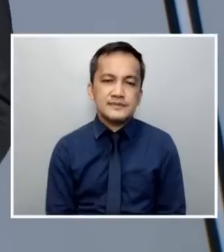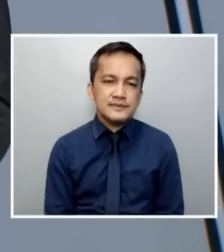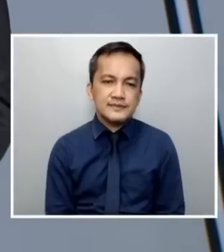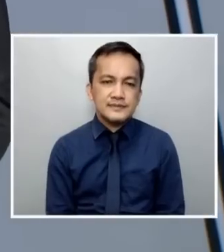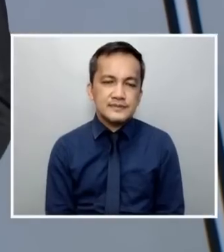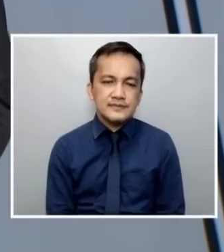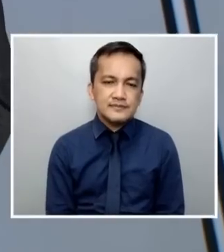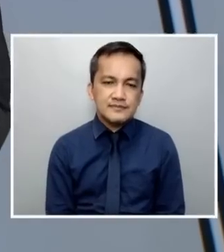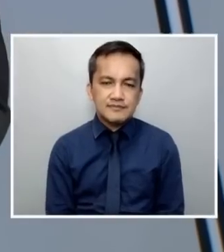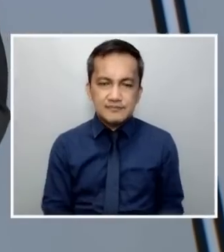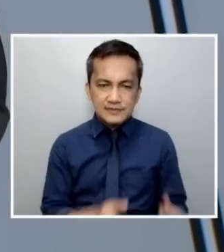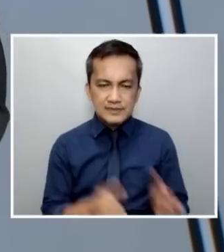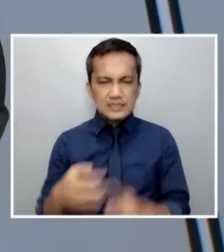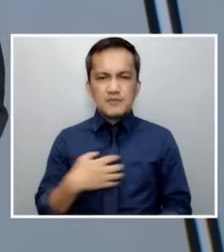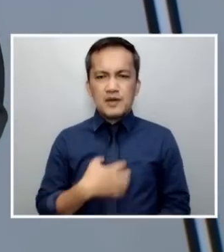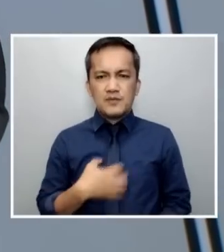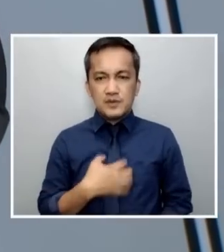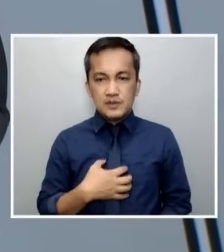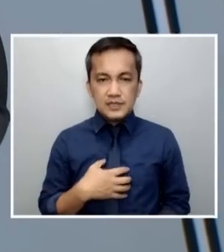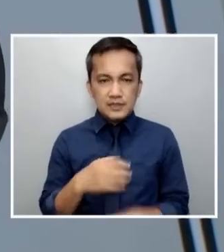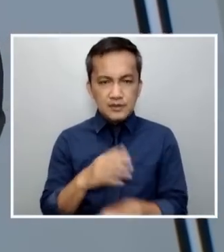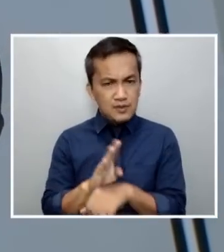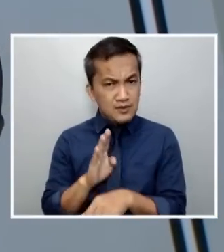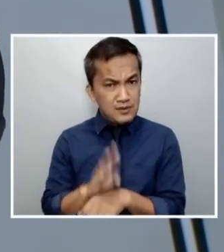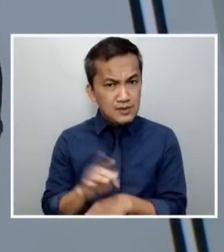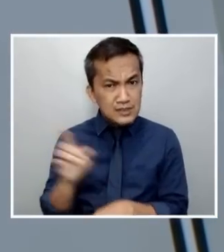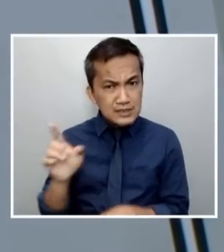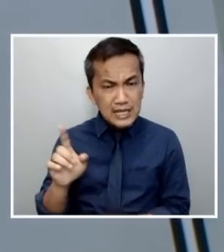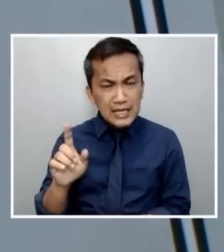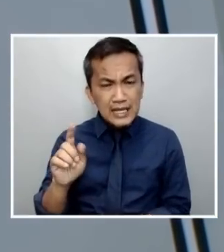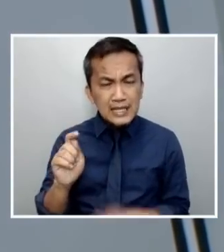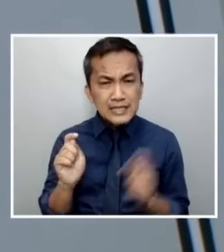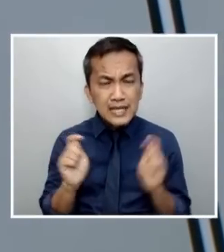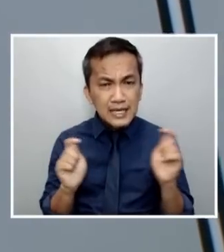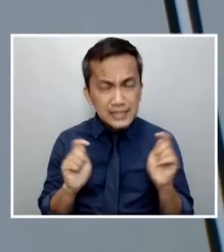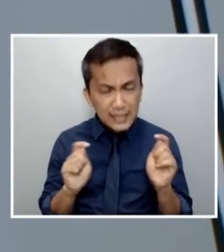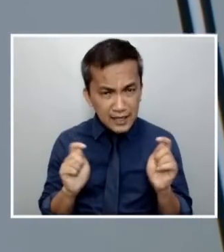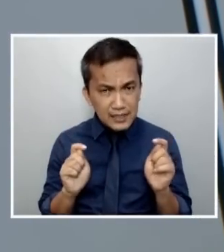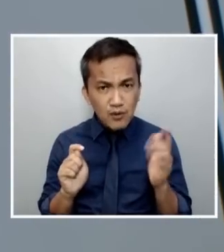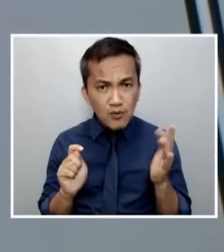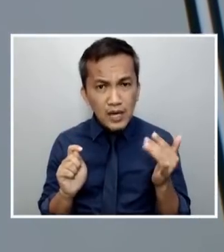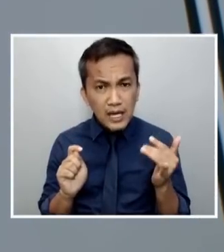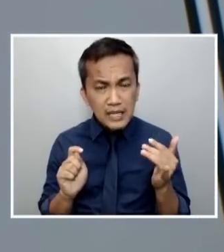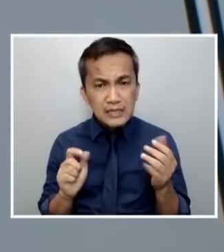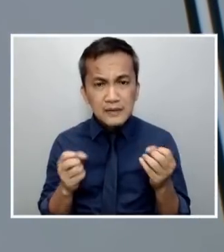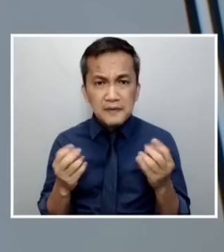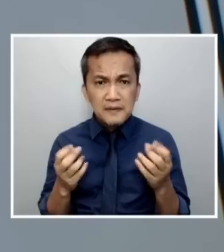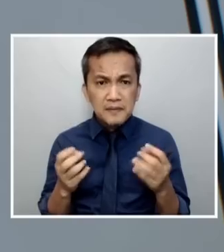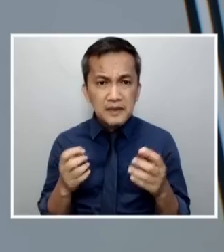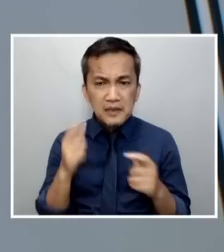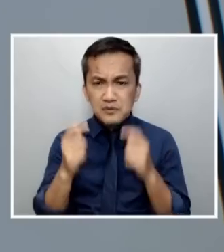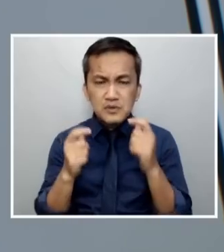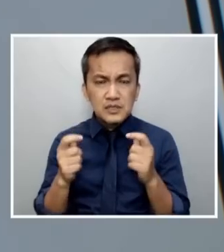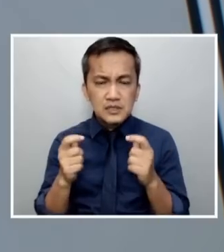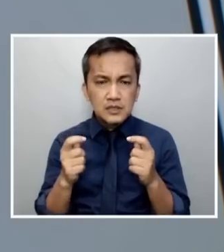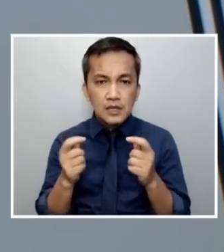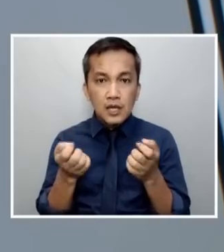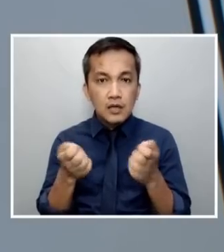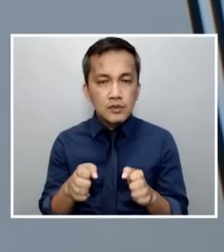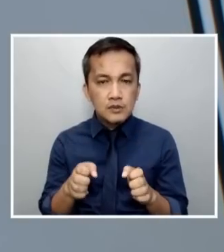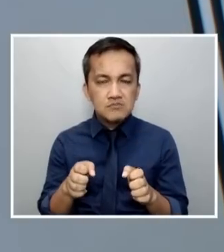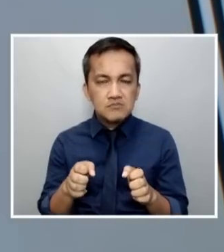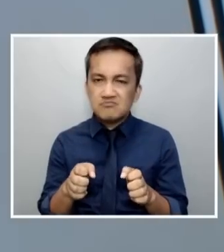At umaaray na po ang mga negosyante sa Tagaytay City dahil marami umanong turista at events ang